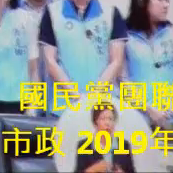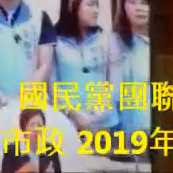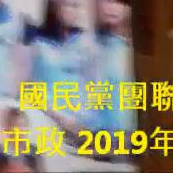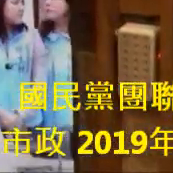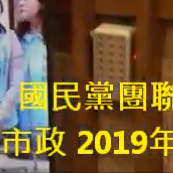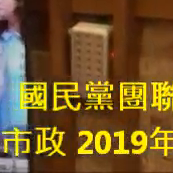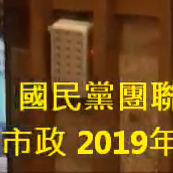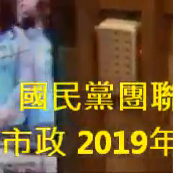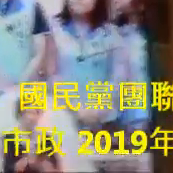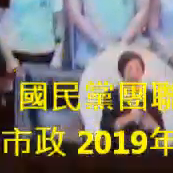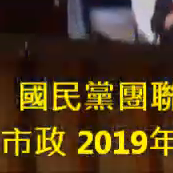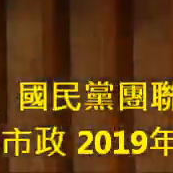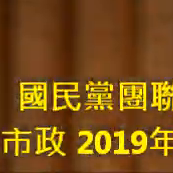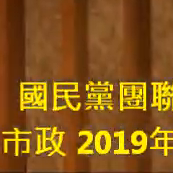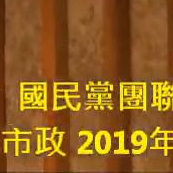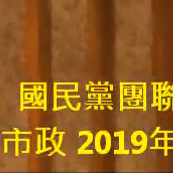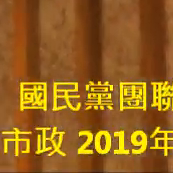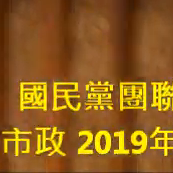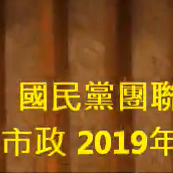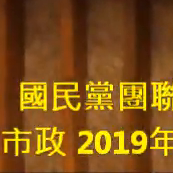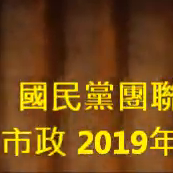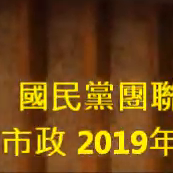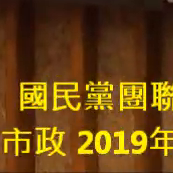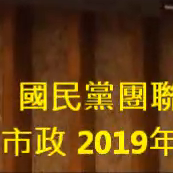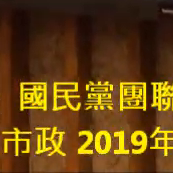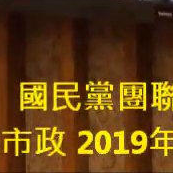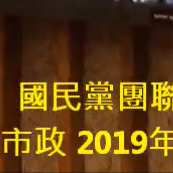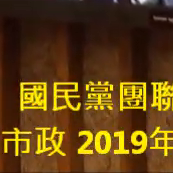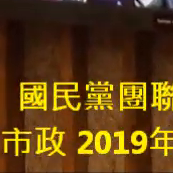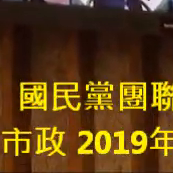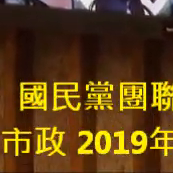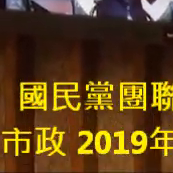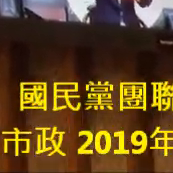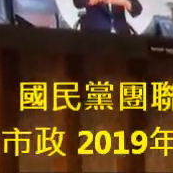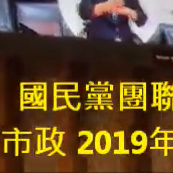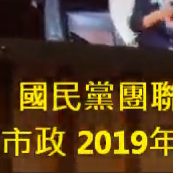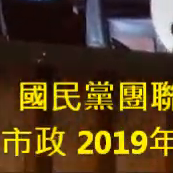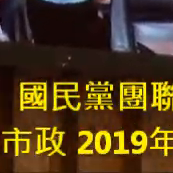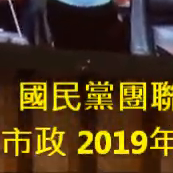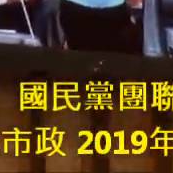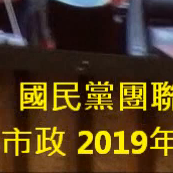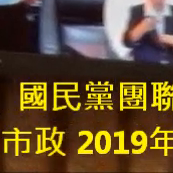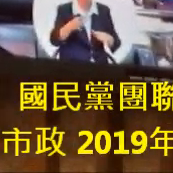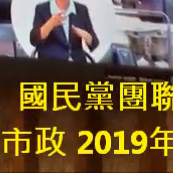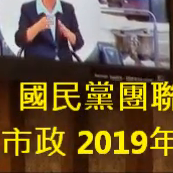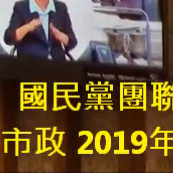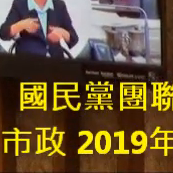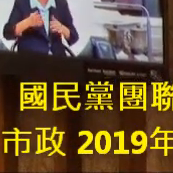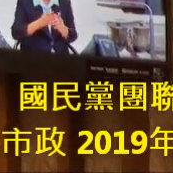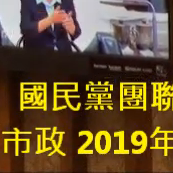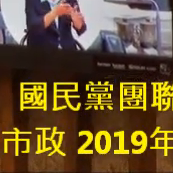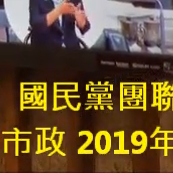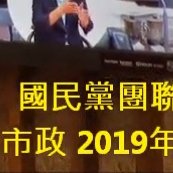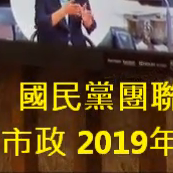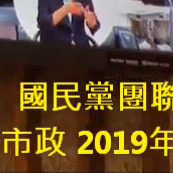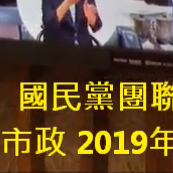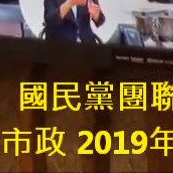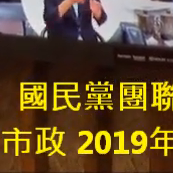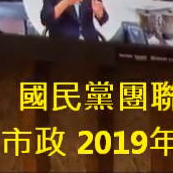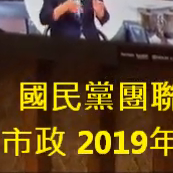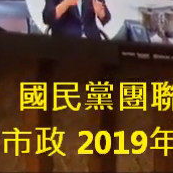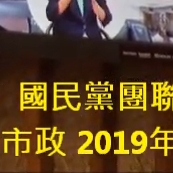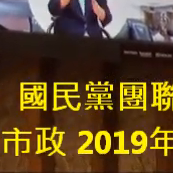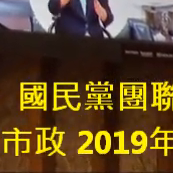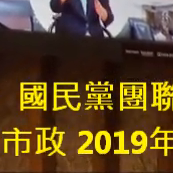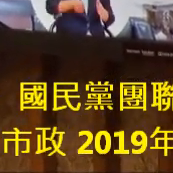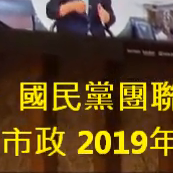民进党的时代陈菊的时候，二阶轻轨车厢30亿元，轨道建设还没